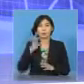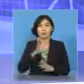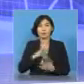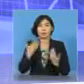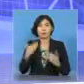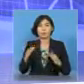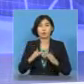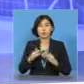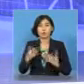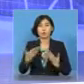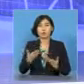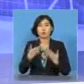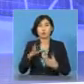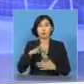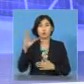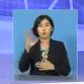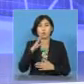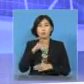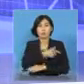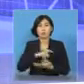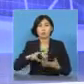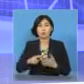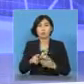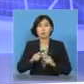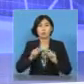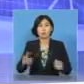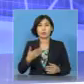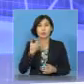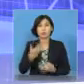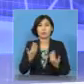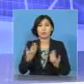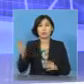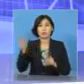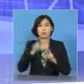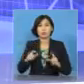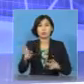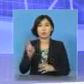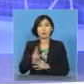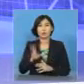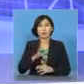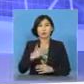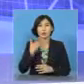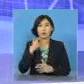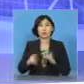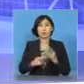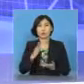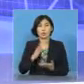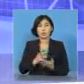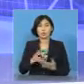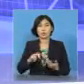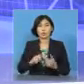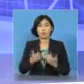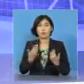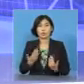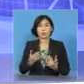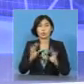қазір үйден оқып отыр. Ата-аналар болса кезекші сыныптың ашылуын қалайды. Бүгін білім ордасының алдына жиналып талап тілектерін жеткізді. Мәселенің